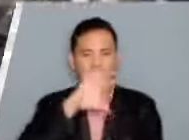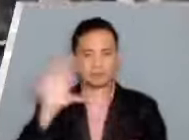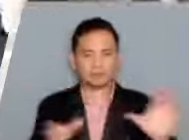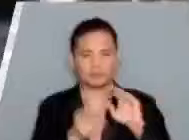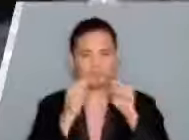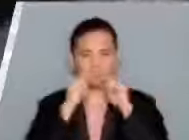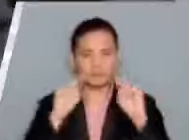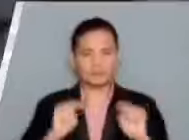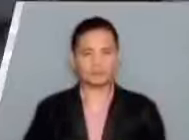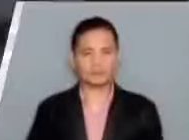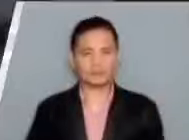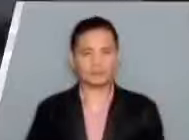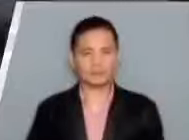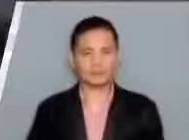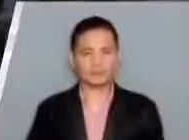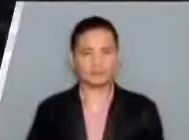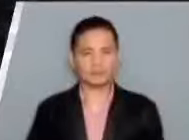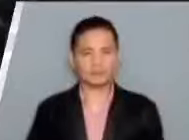Integrated News.